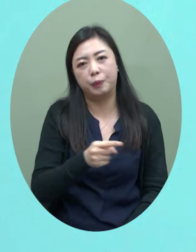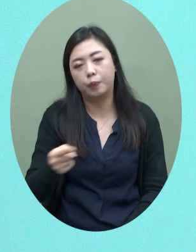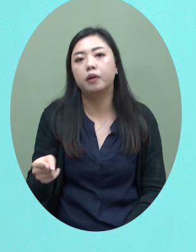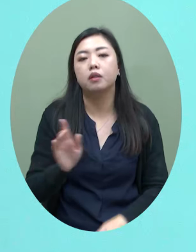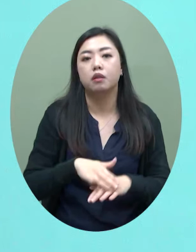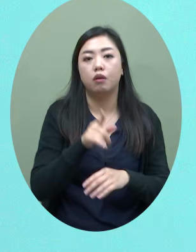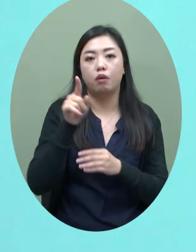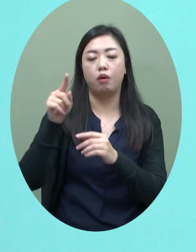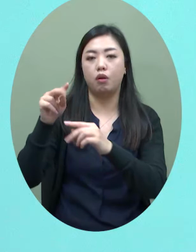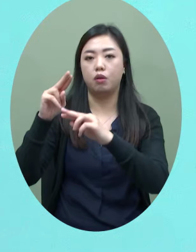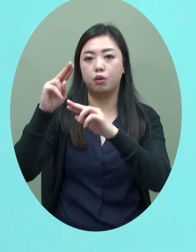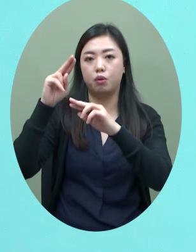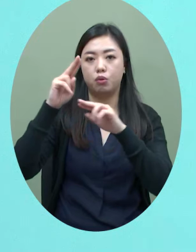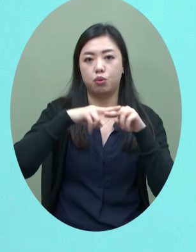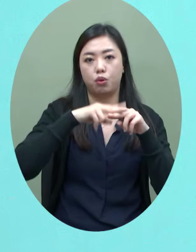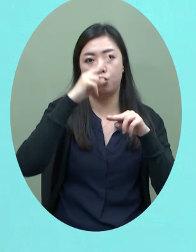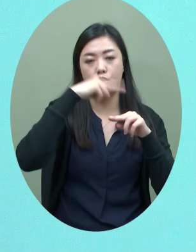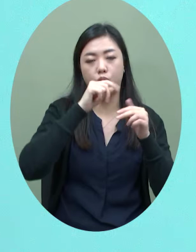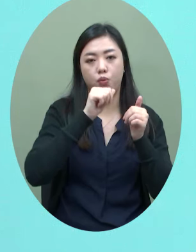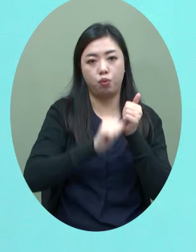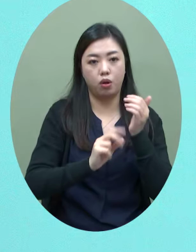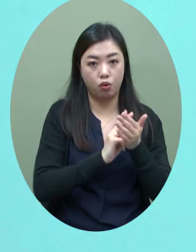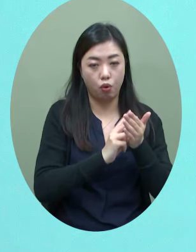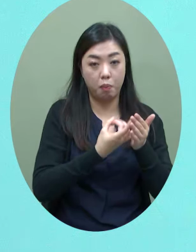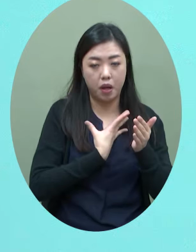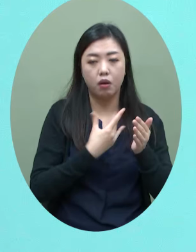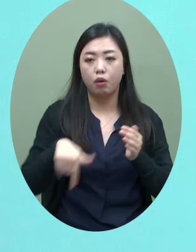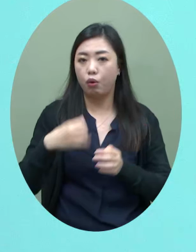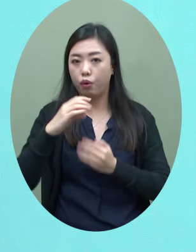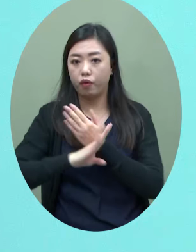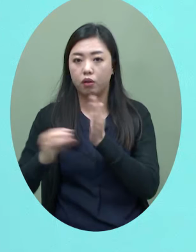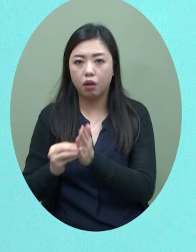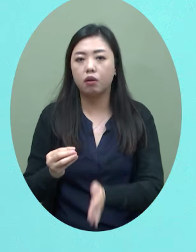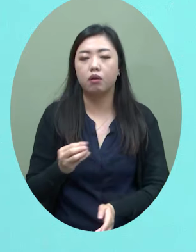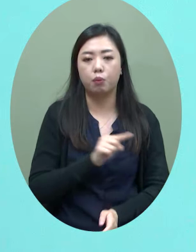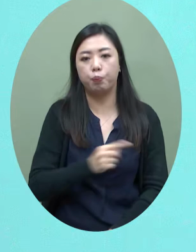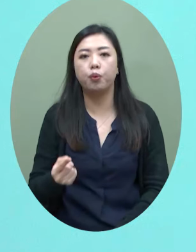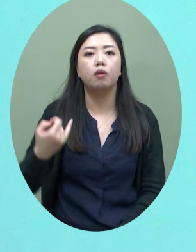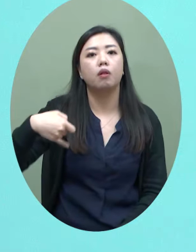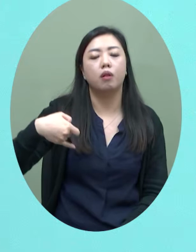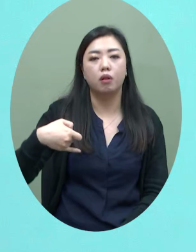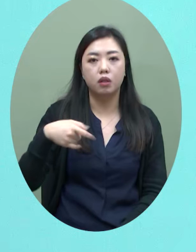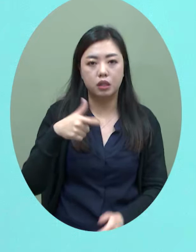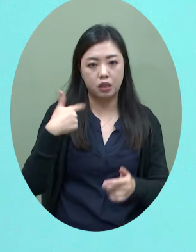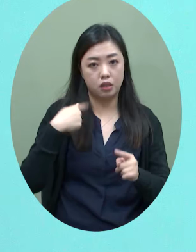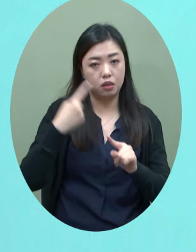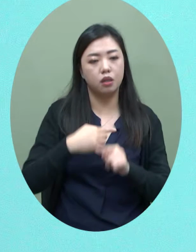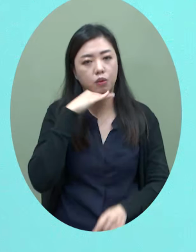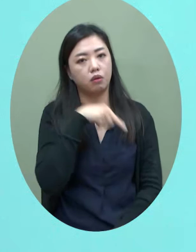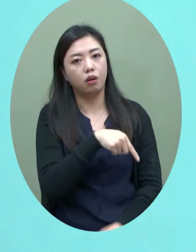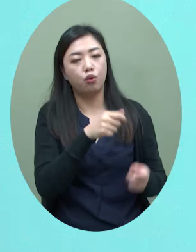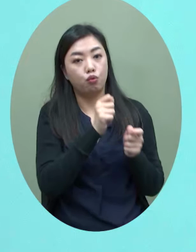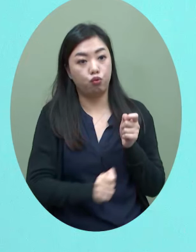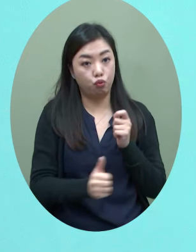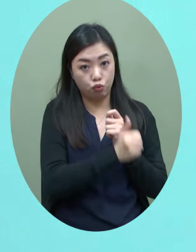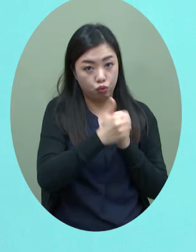未修訂附件一、附件二之前咧，我唔能夠啟動本地嘅修法，因為我都唔知道具體嘅內容係乜嘢嘢。咁所